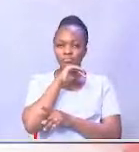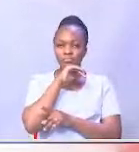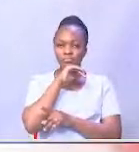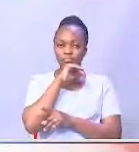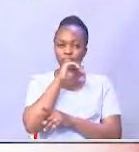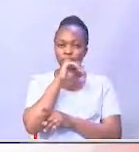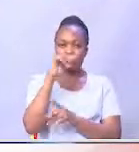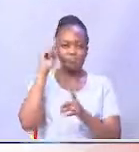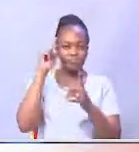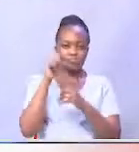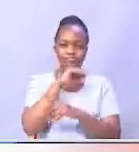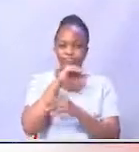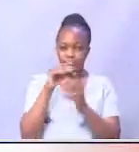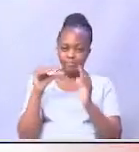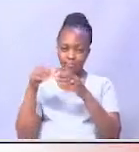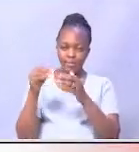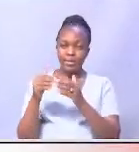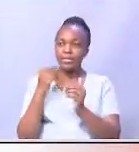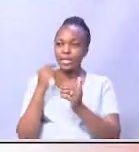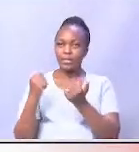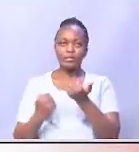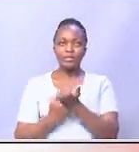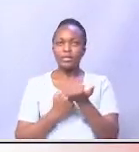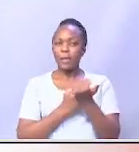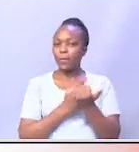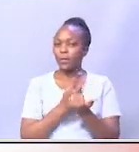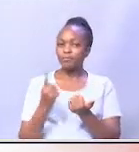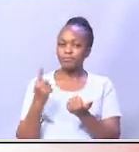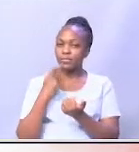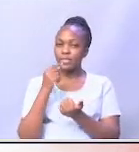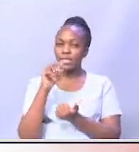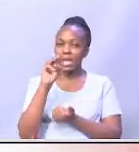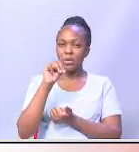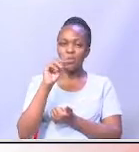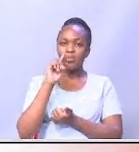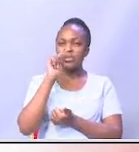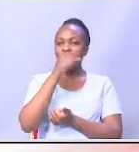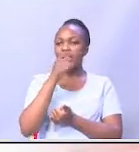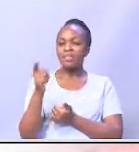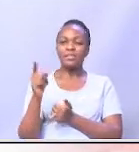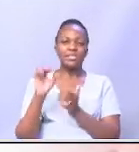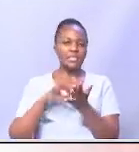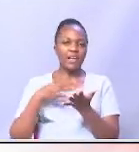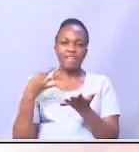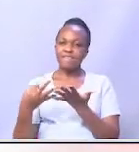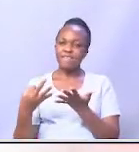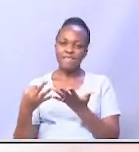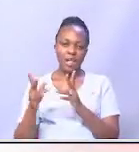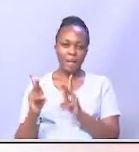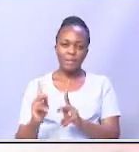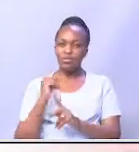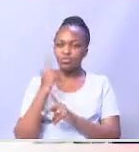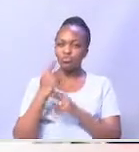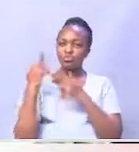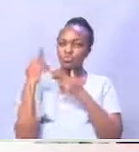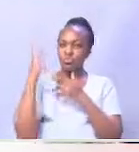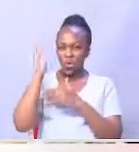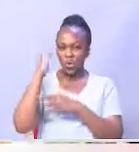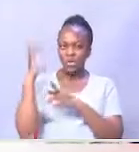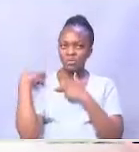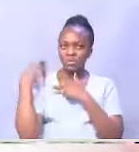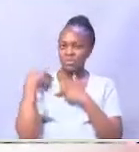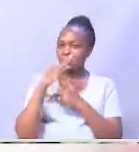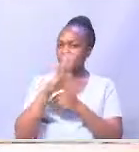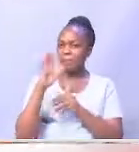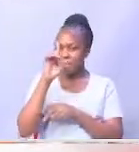leader Raila Odinga, terming ANC's Musalia Mudavadi as failed spokesman who never took his role seriously. Na hiyo